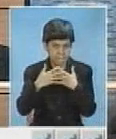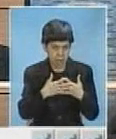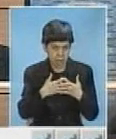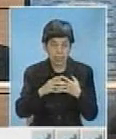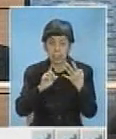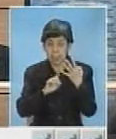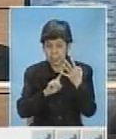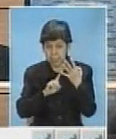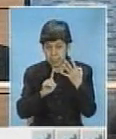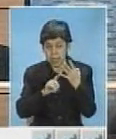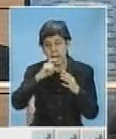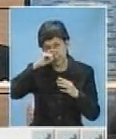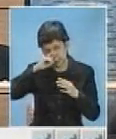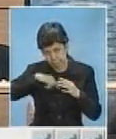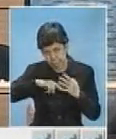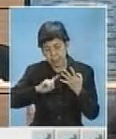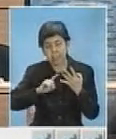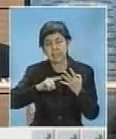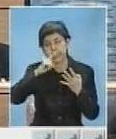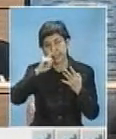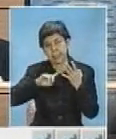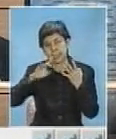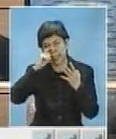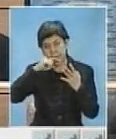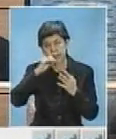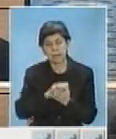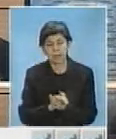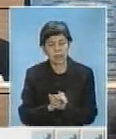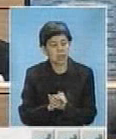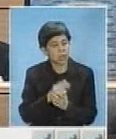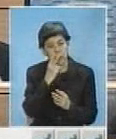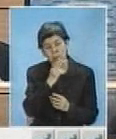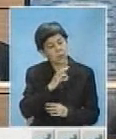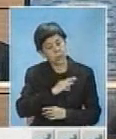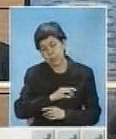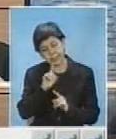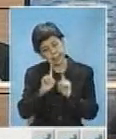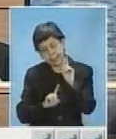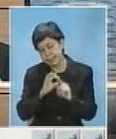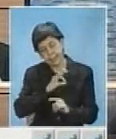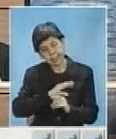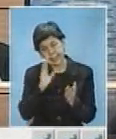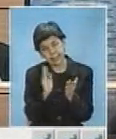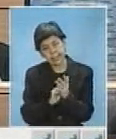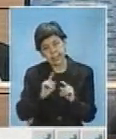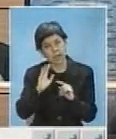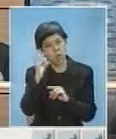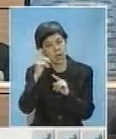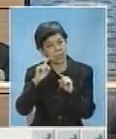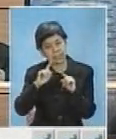ำดับที่4ก็คือที่ประเทศไทยเรานั่นเองเป็นสถิติที่ไม่ได้น่าภาคภูมิใจนะครับที่เราติดลำดับของโล